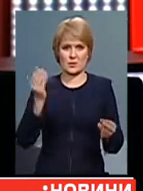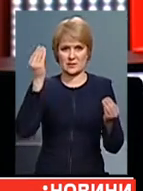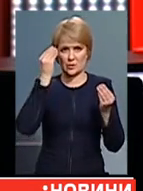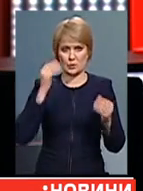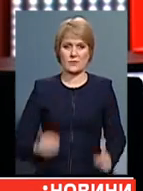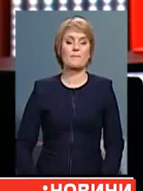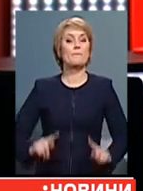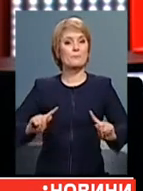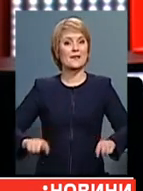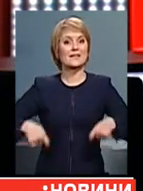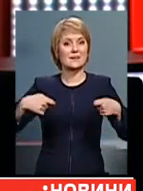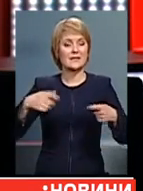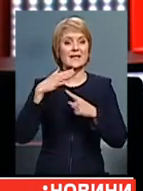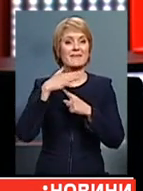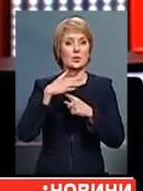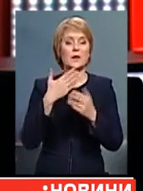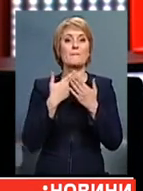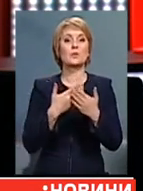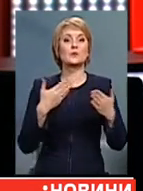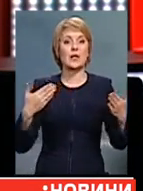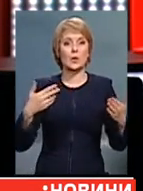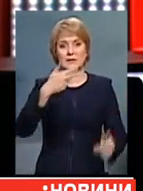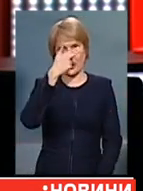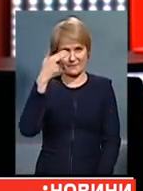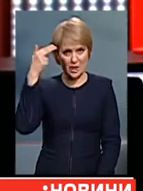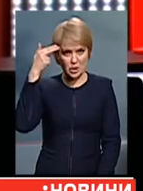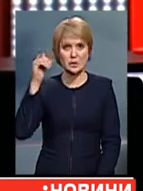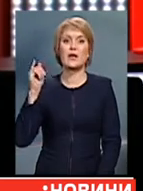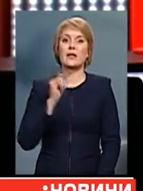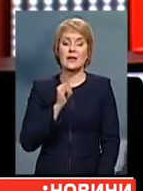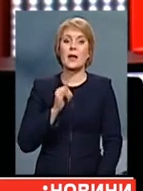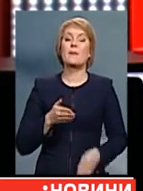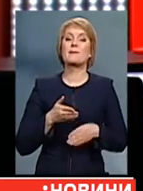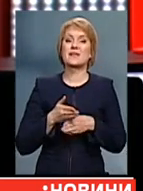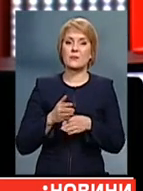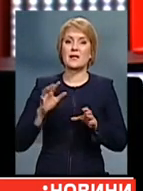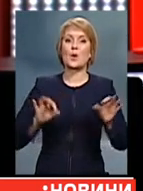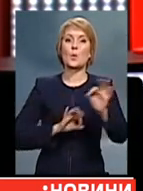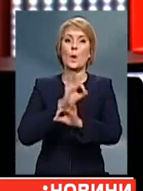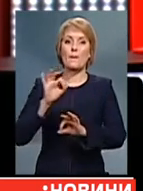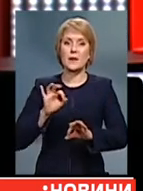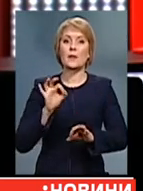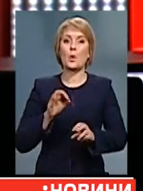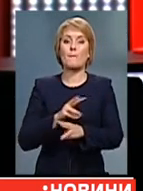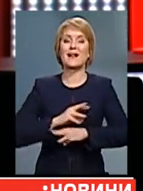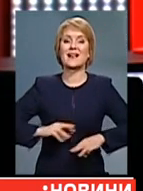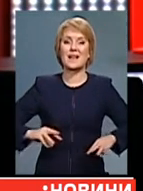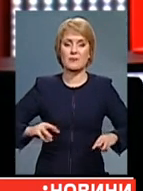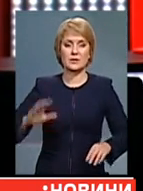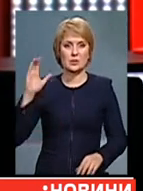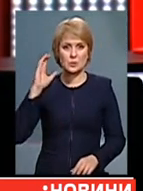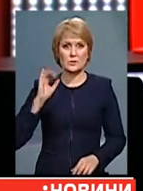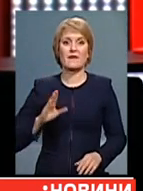Передали гвинтокрил музею в Словаччині і підтримали проект про парламентські слухання. Так розпочався день у Верховній Раді. Водночас